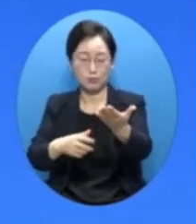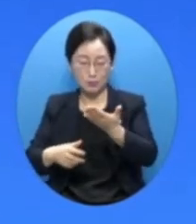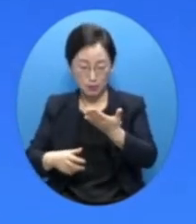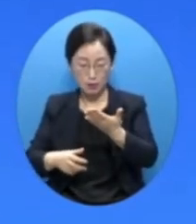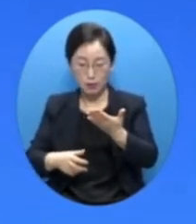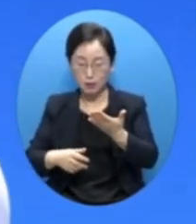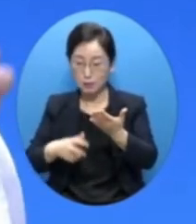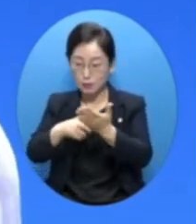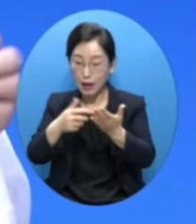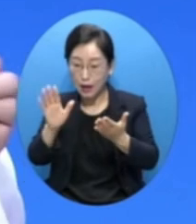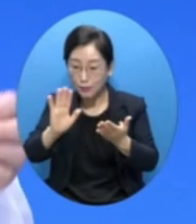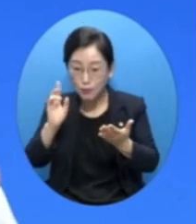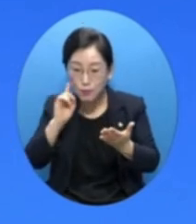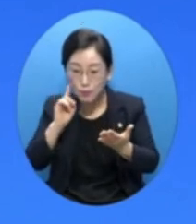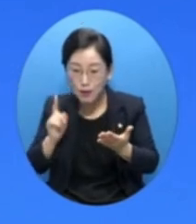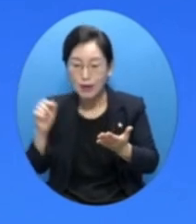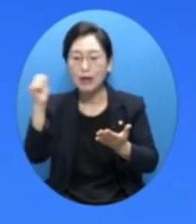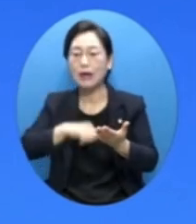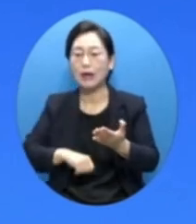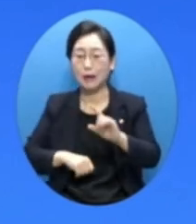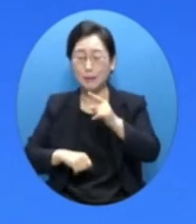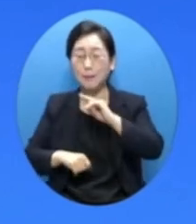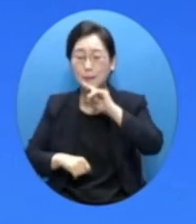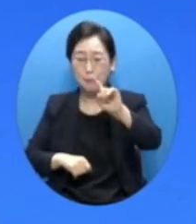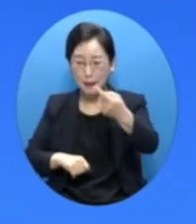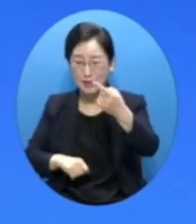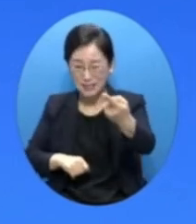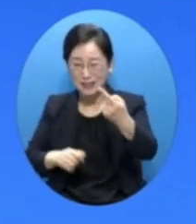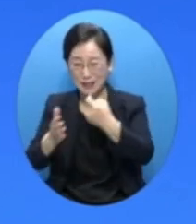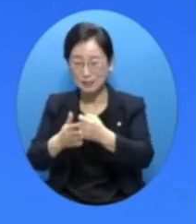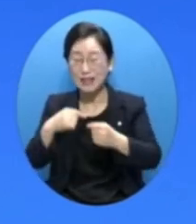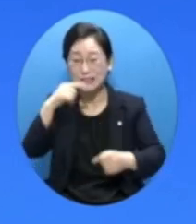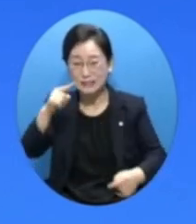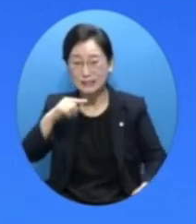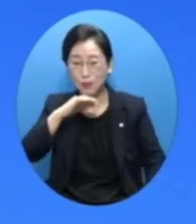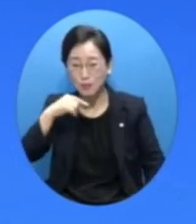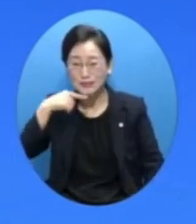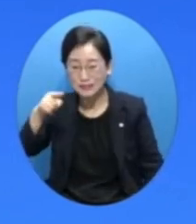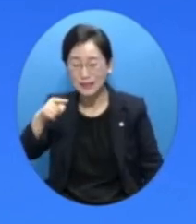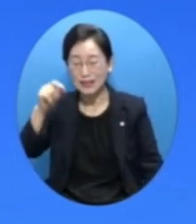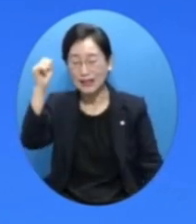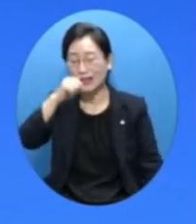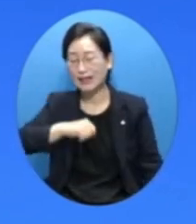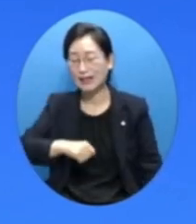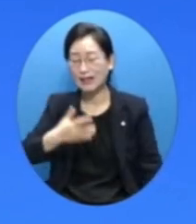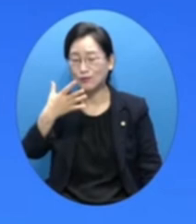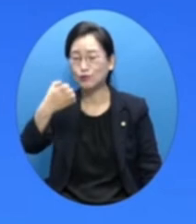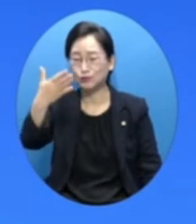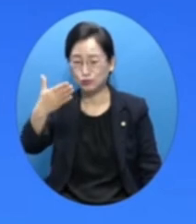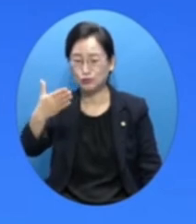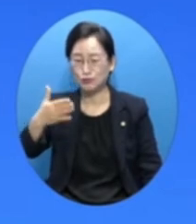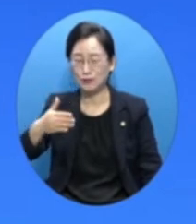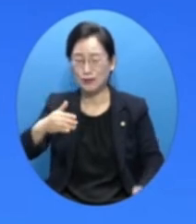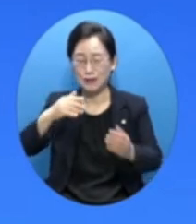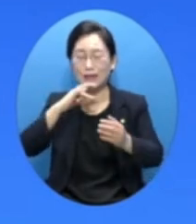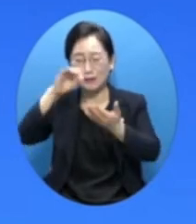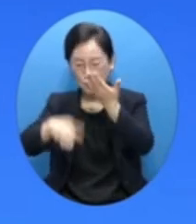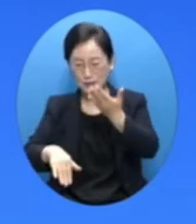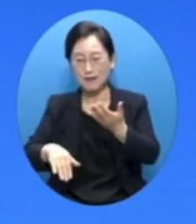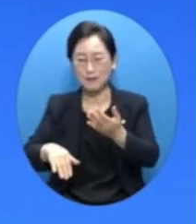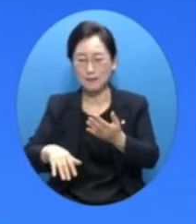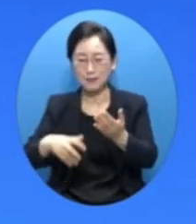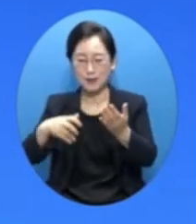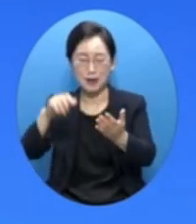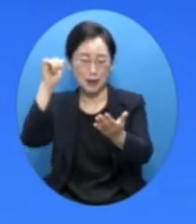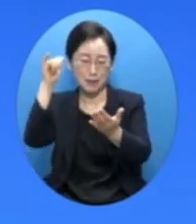사수 없이 전산을 99세로 고쳐갖고 비행기표를 사갖고 제주도를 다녀오신 다음, 아, 그럼 6세가 되면 나한테 취학 통지서가